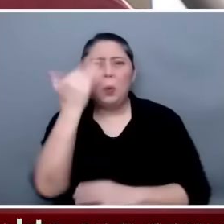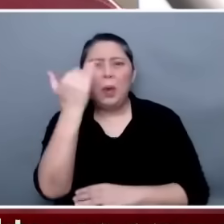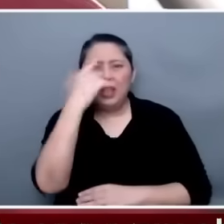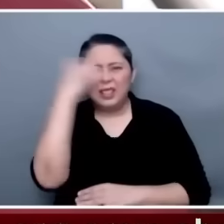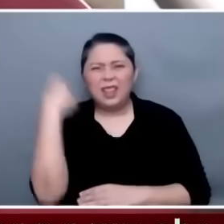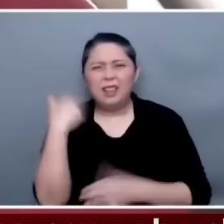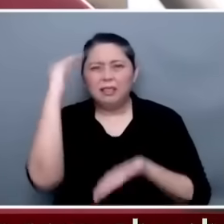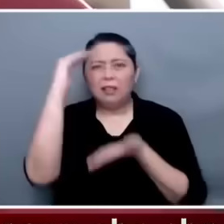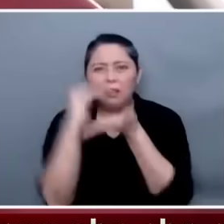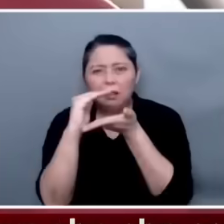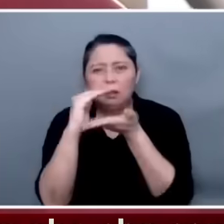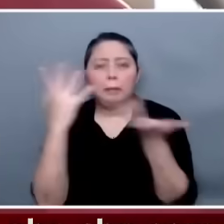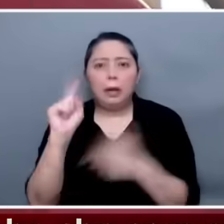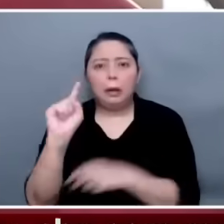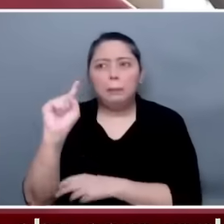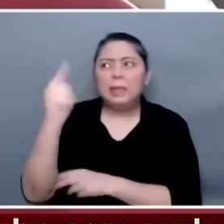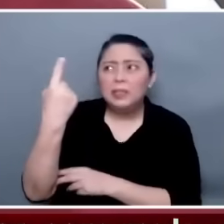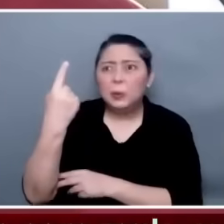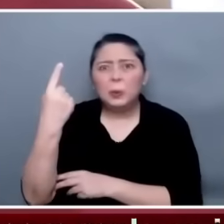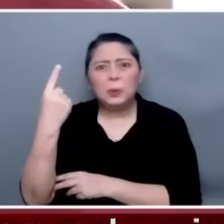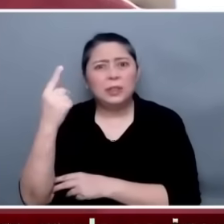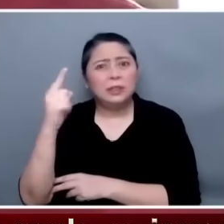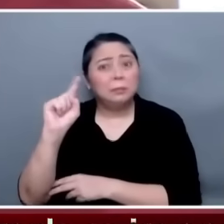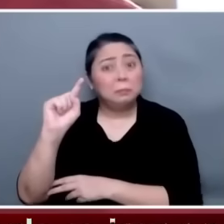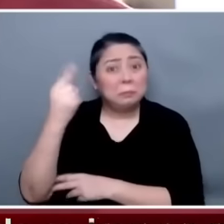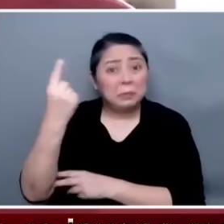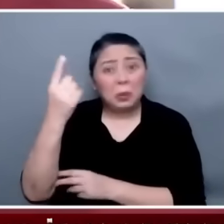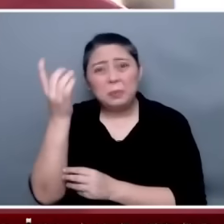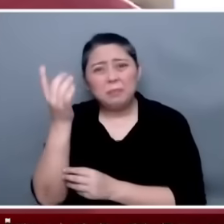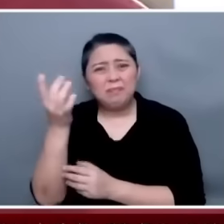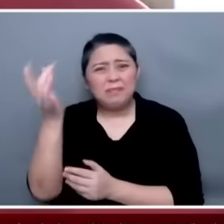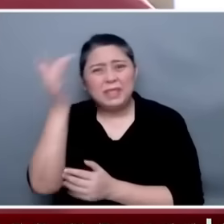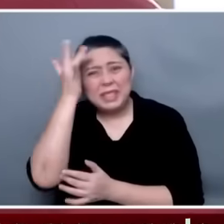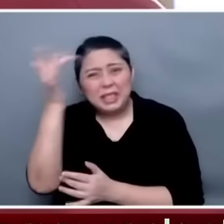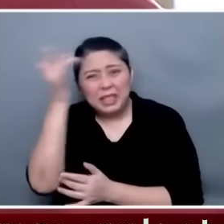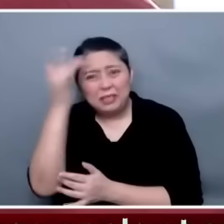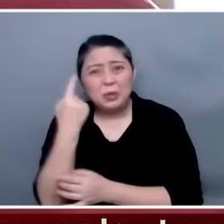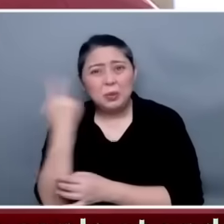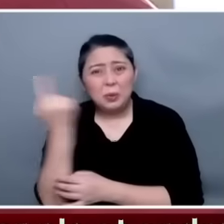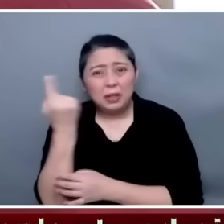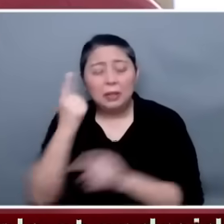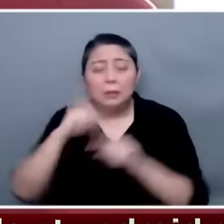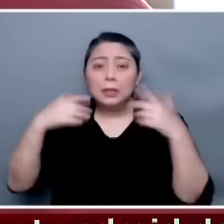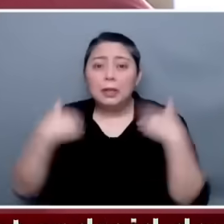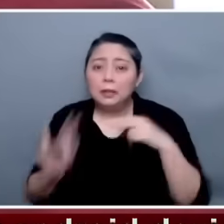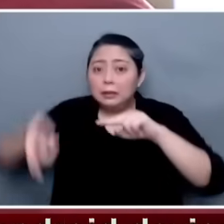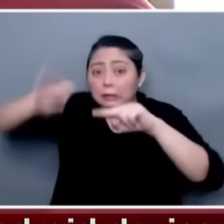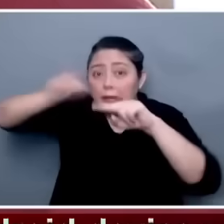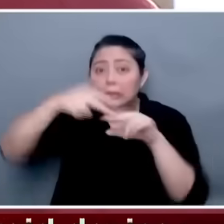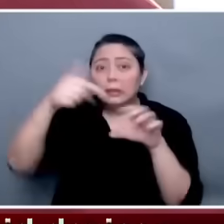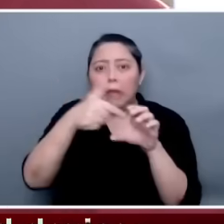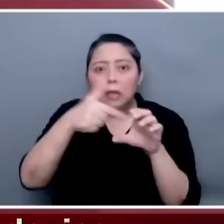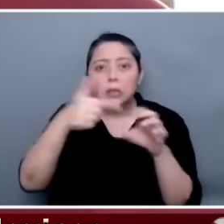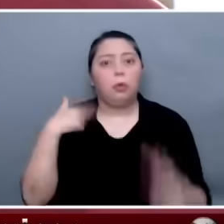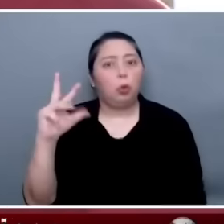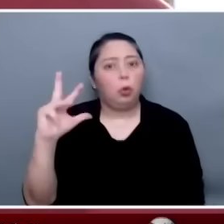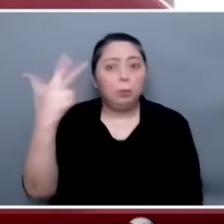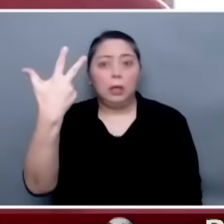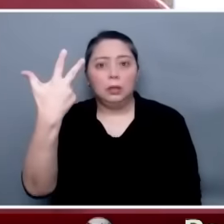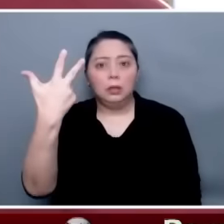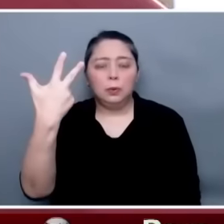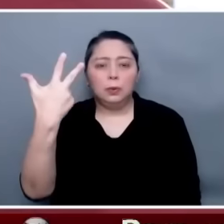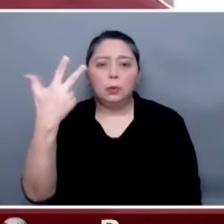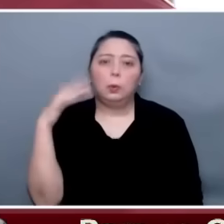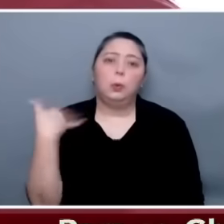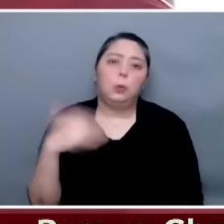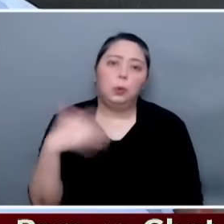Pero pag nagdagdag sila, mga tres, parang lima. Parang gano'n nga. Ano ba? Ang laki ng dinagdag nila,